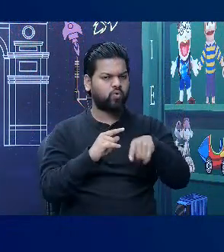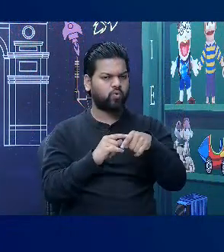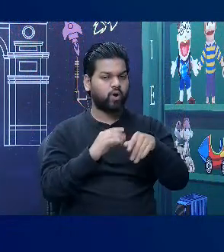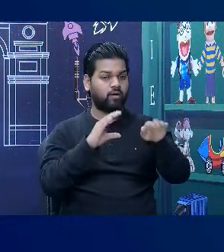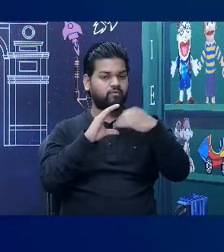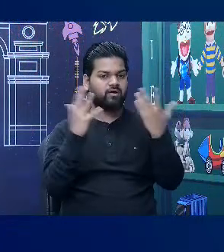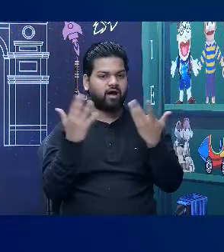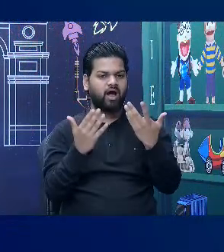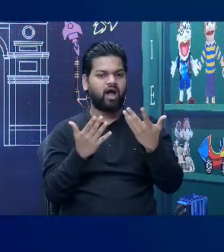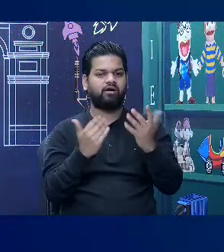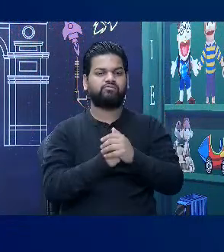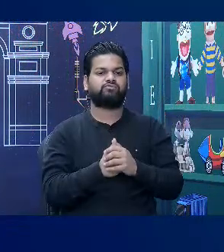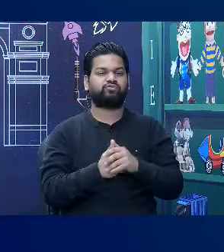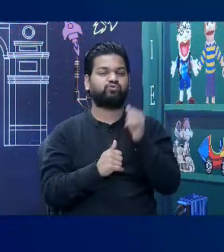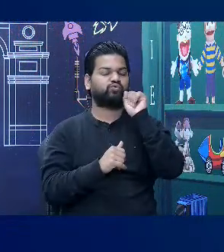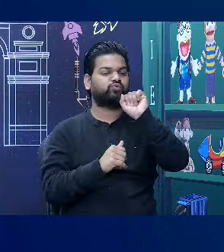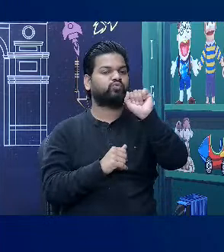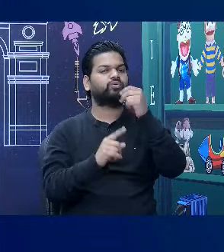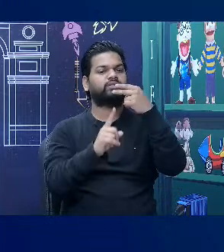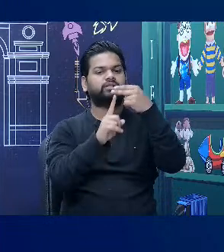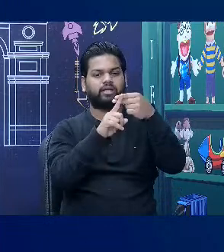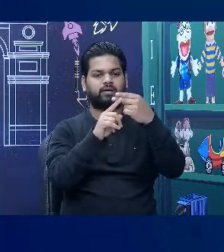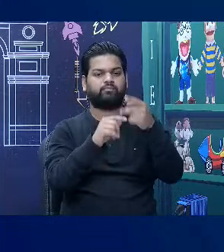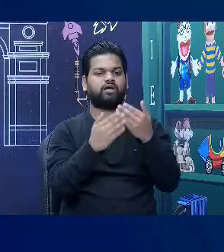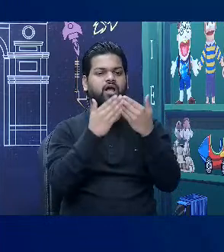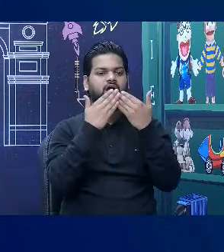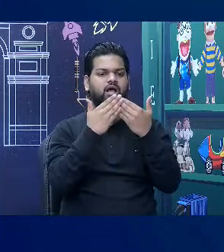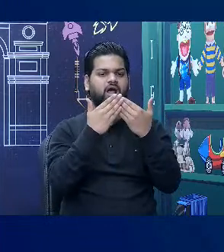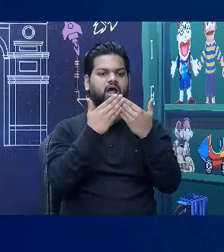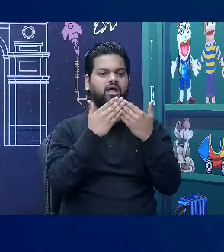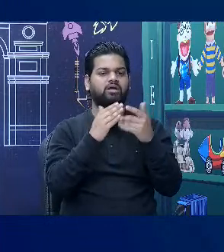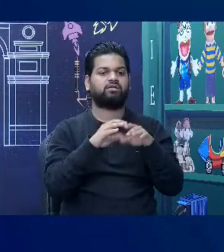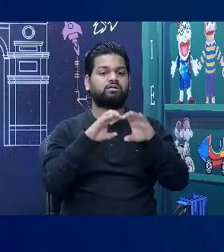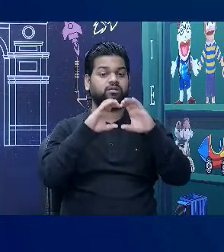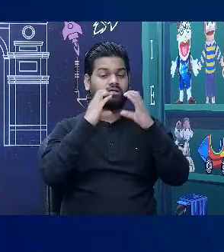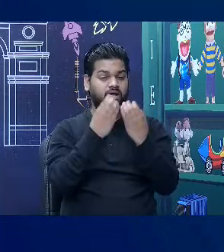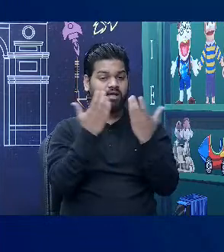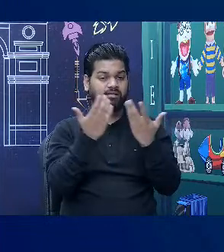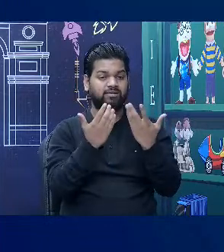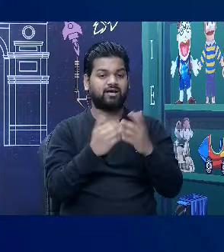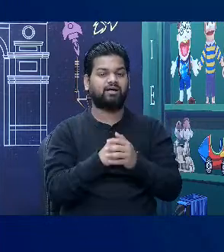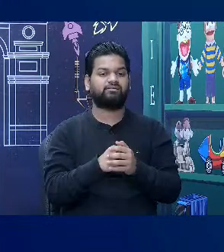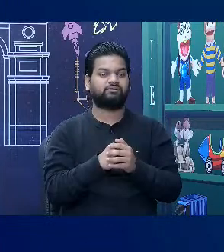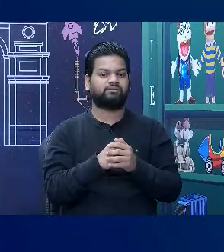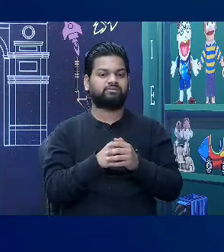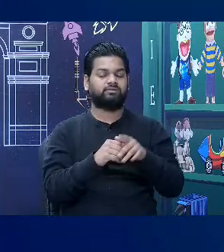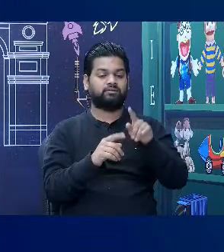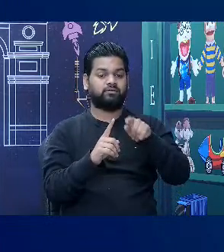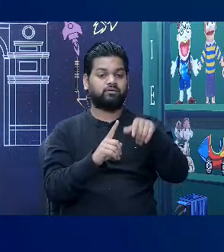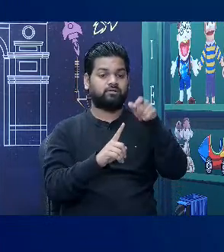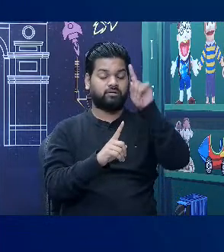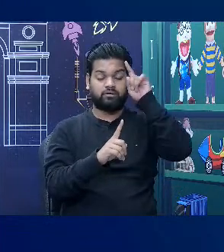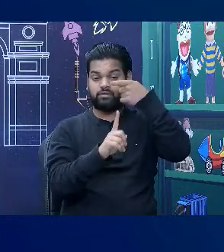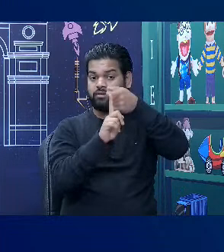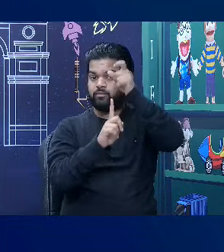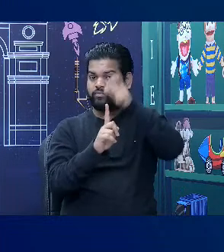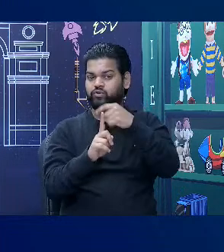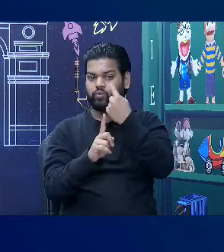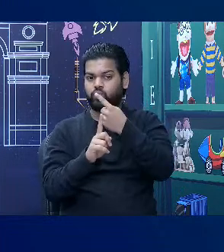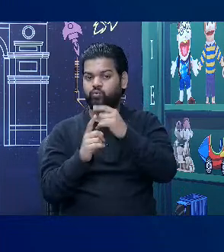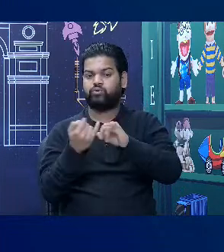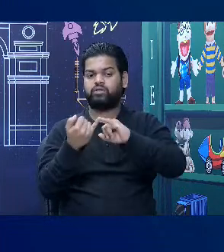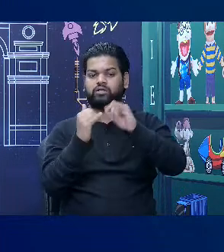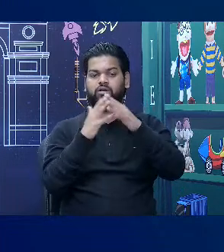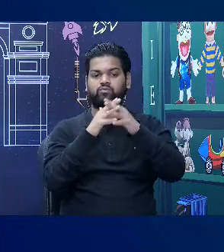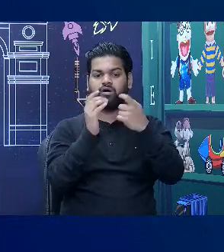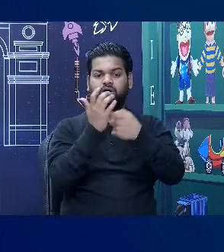करेंगे, क्लास लिखेंगे, स्कूल का नाम लिखेंगे, अपने घर का एड्रेस लिखेंगे, एक्सपर्ट का नेम, टीचर का नेम भी लिख सकते हैं। आज की एक्सपर्ट स्वर्णलता